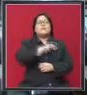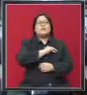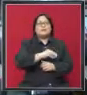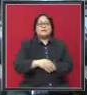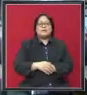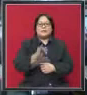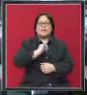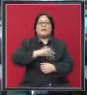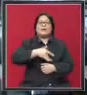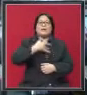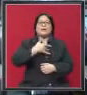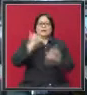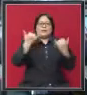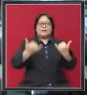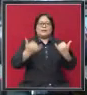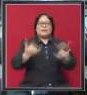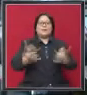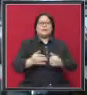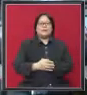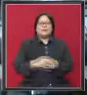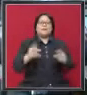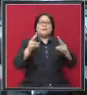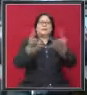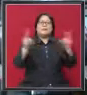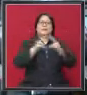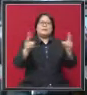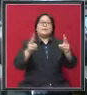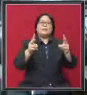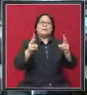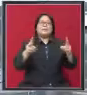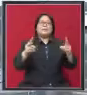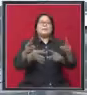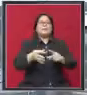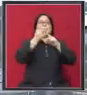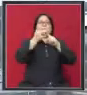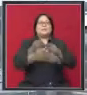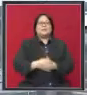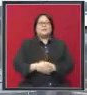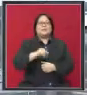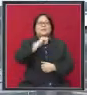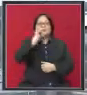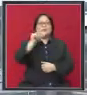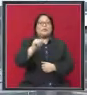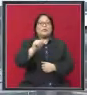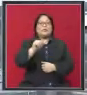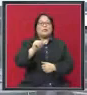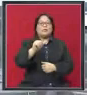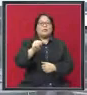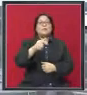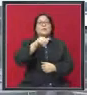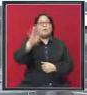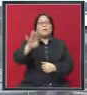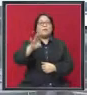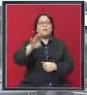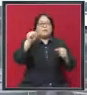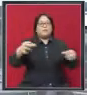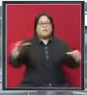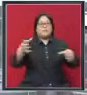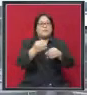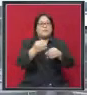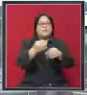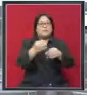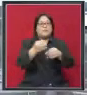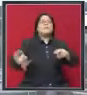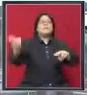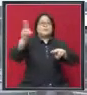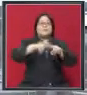Menteri, rasa saya hari ini amat, pengumuman amat luar biasa. Bukan saya Muhammad Menteri menggulung,